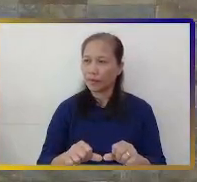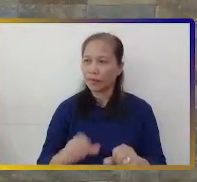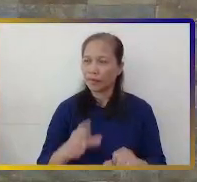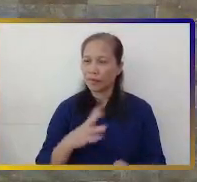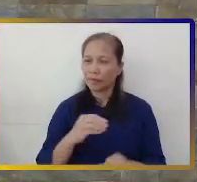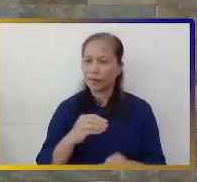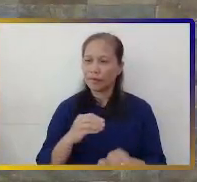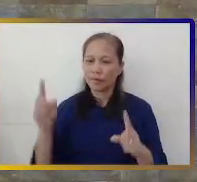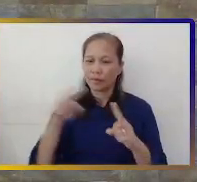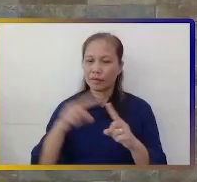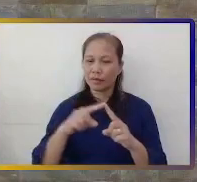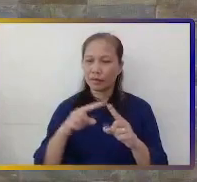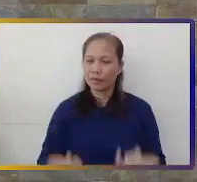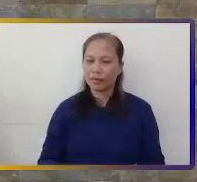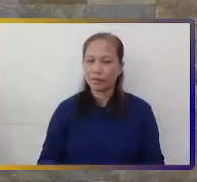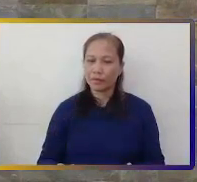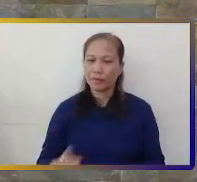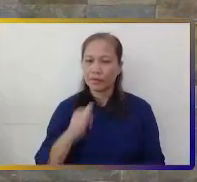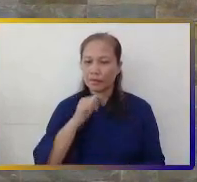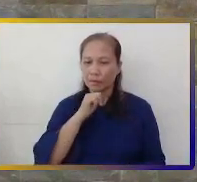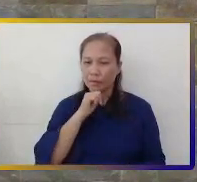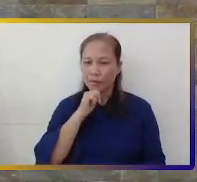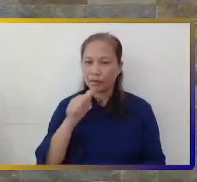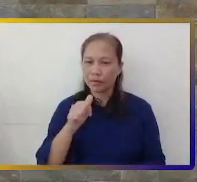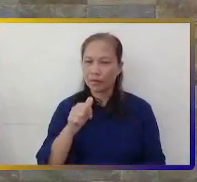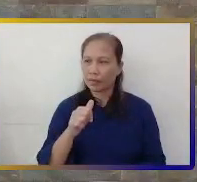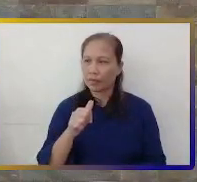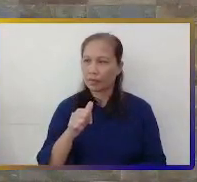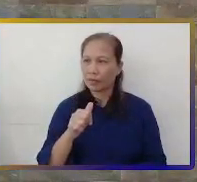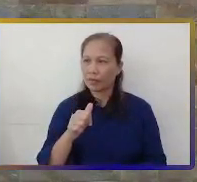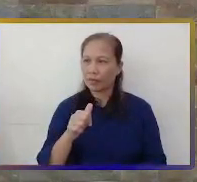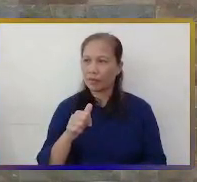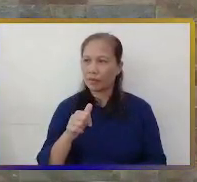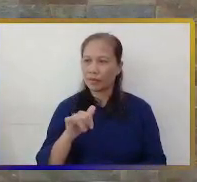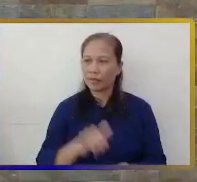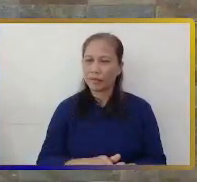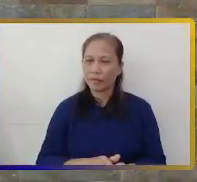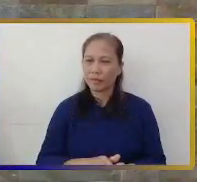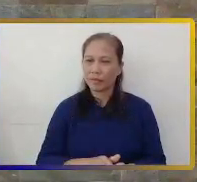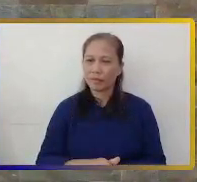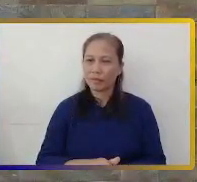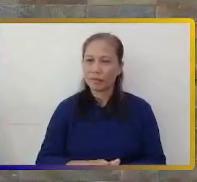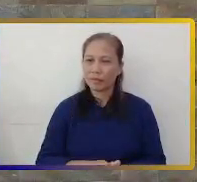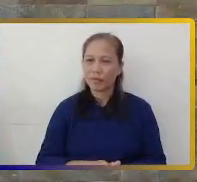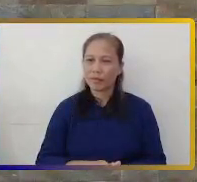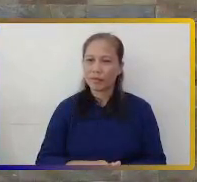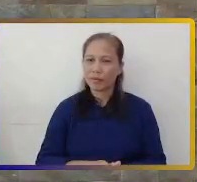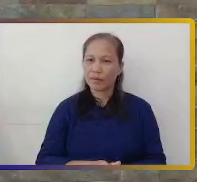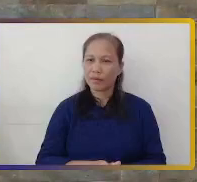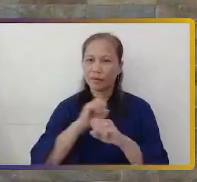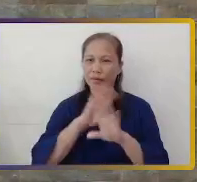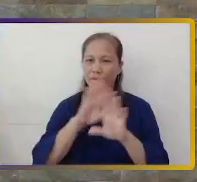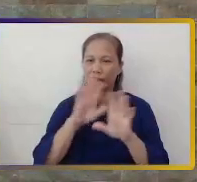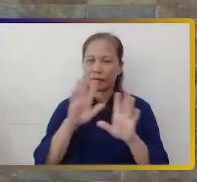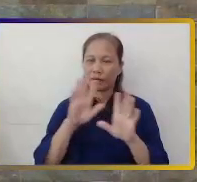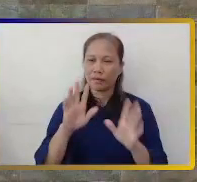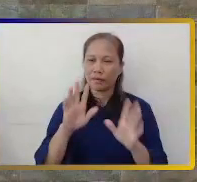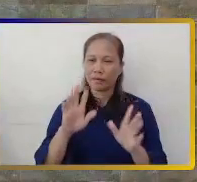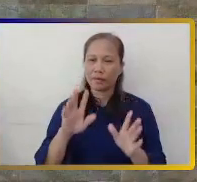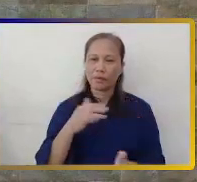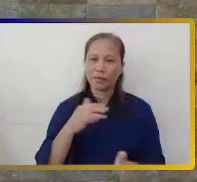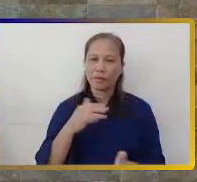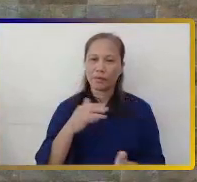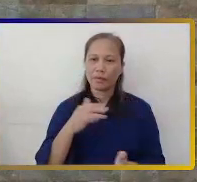pangkasalukuyan ay hindi malayo mga kapatid na magiging maliwanag po sa atin na hindi imposibleng maipagpapatuloy